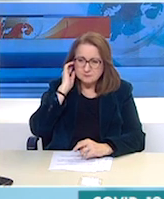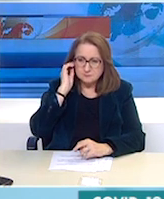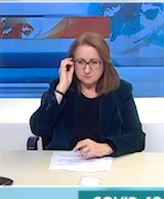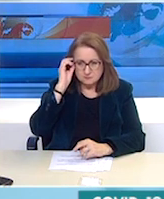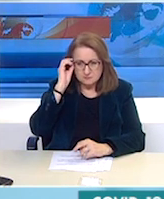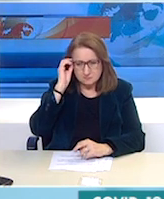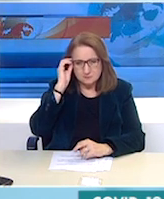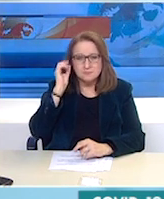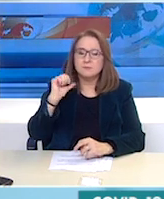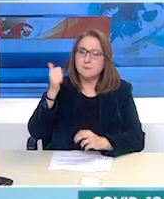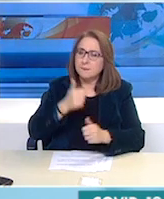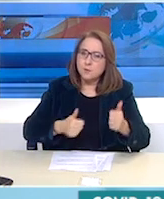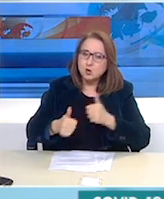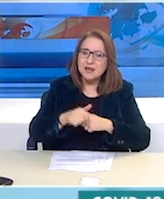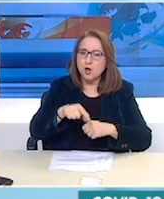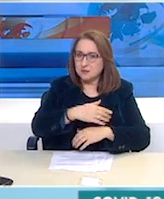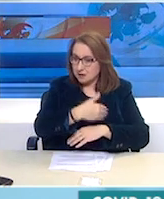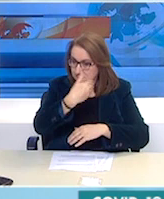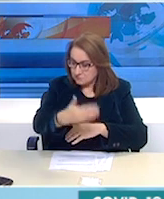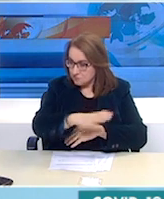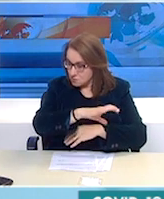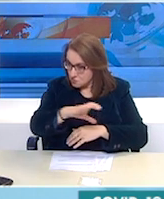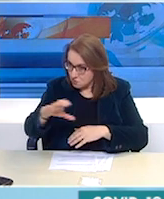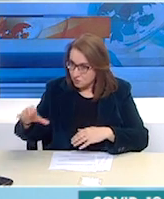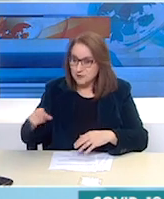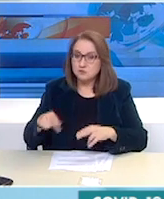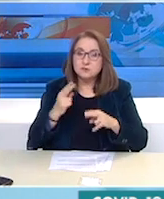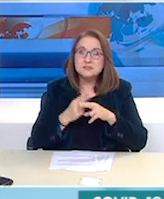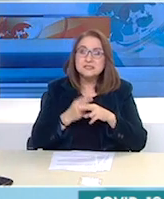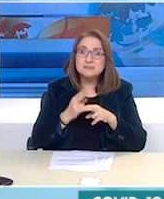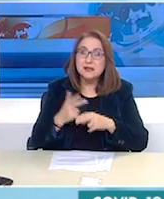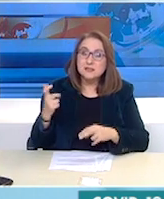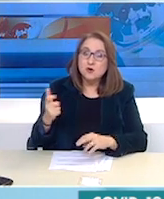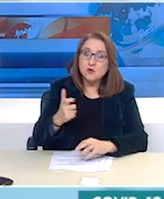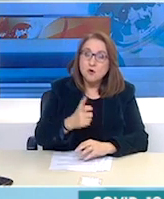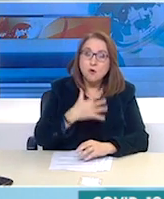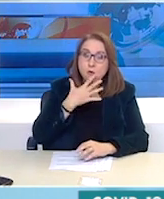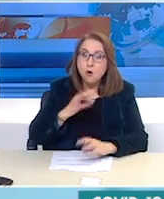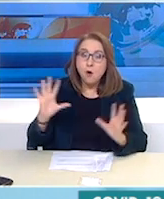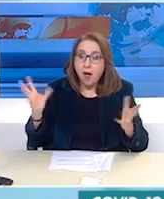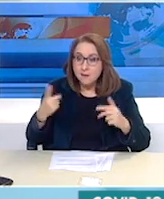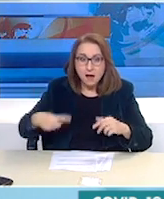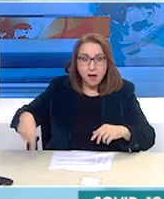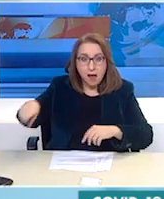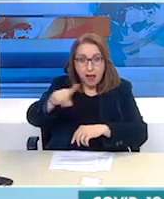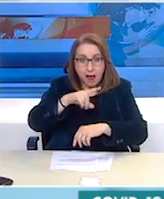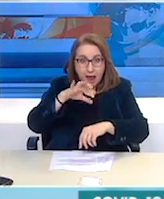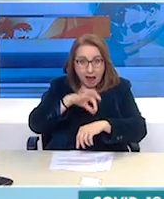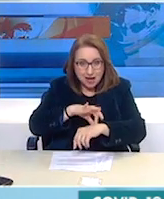νόημα και αφορά τη δυνατότητα του συστήματος υγείας να συνεχίσει να λειτουργεί και να μην καταρακώνεται, όπως είδαμε σε κάποιες